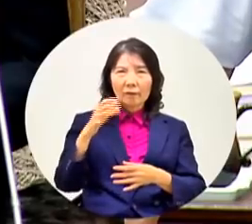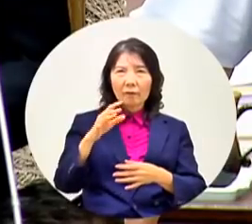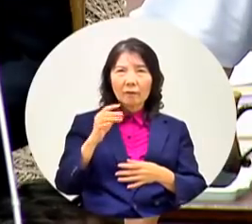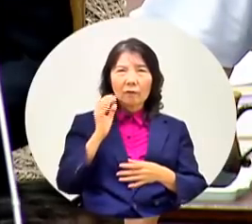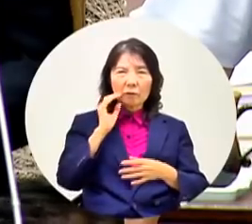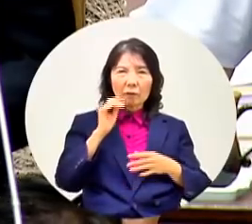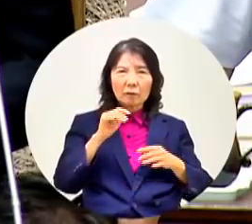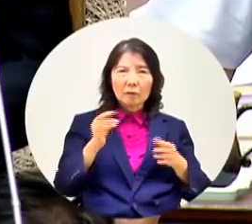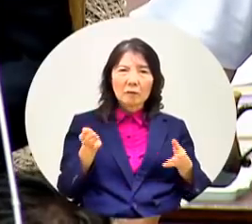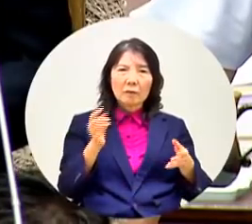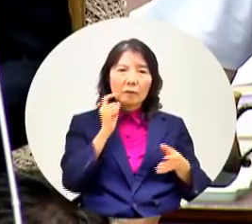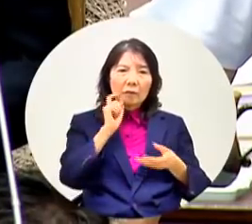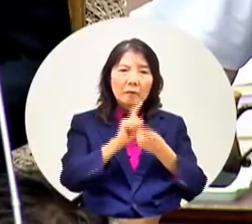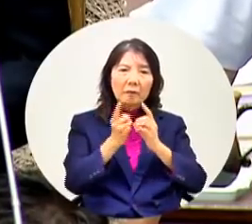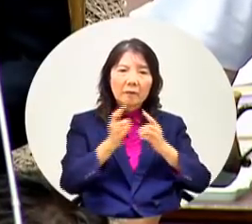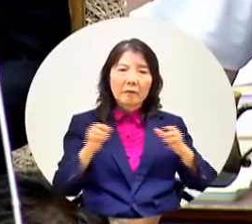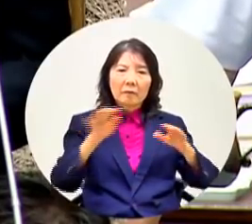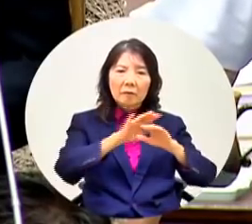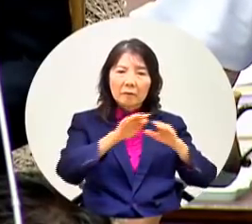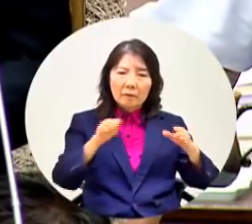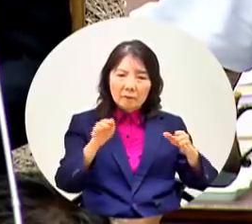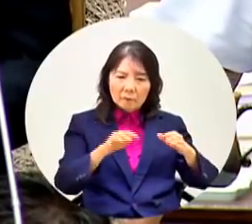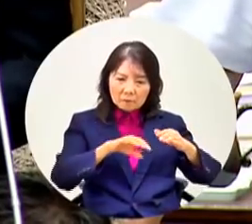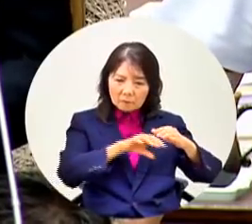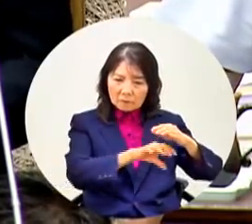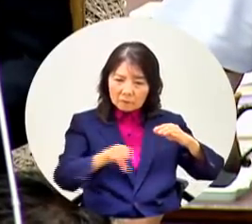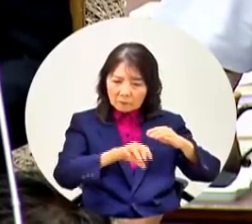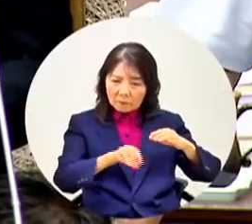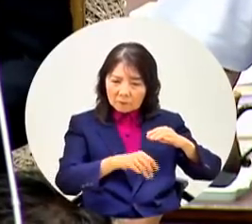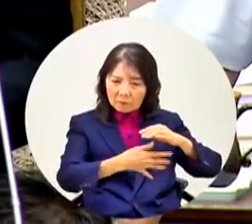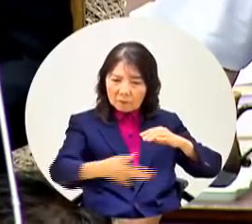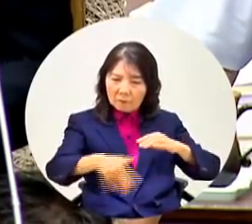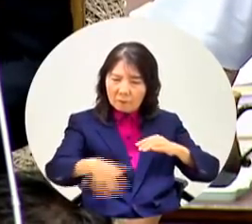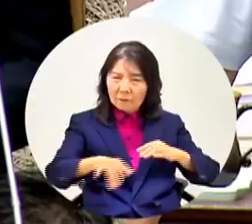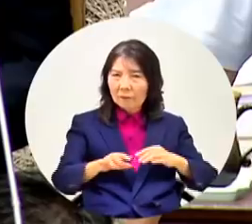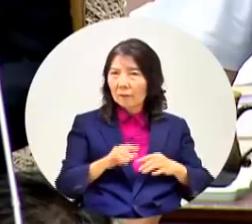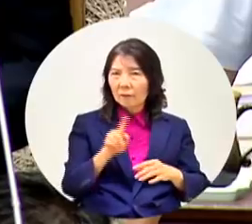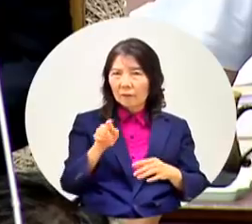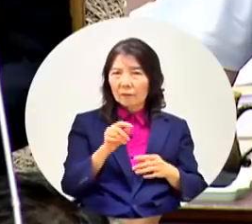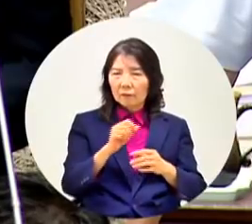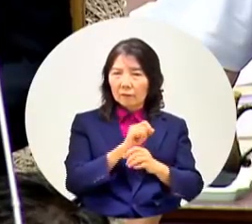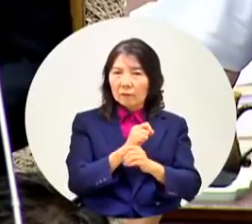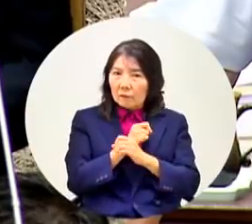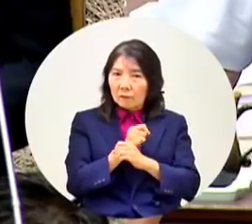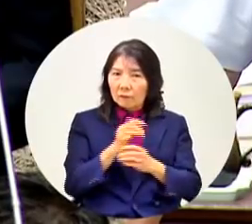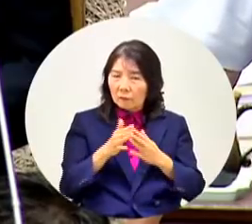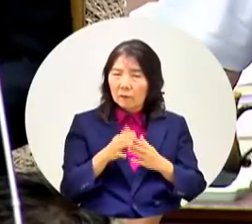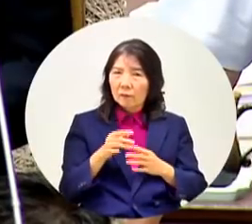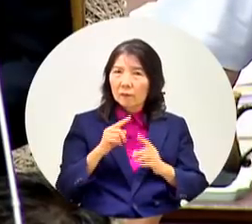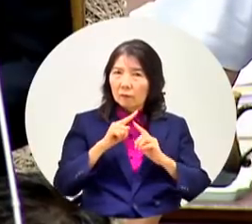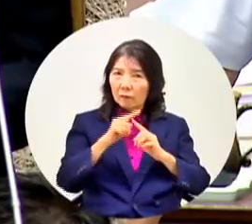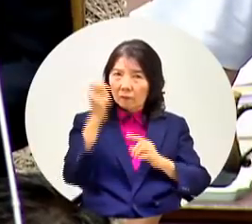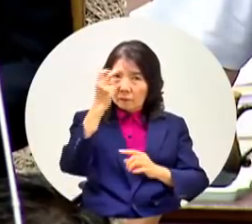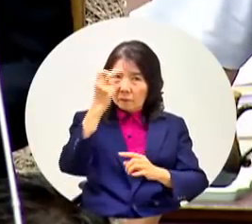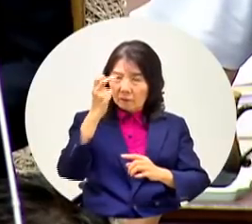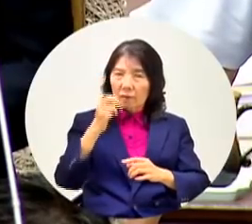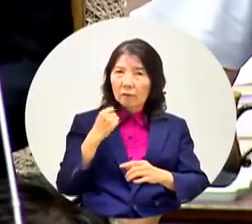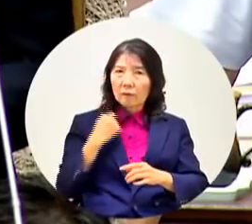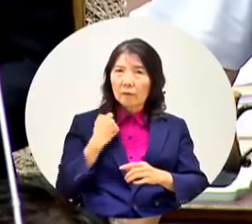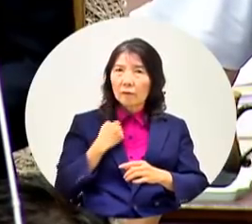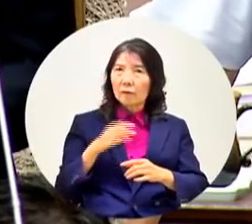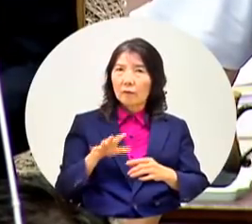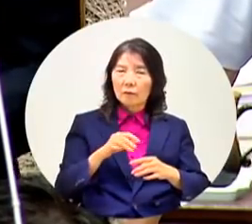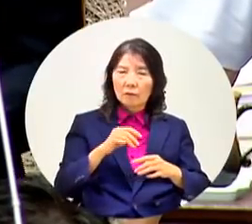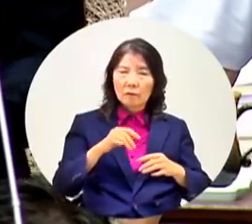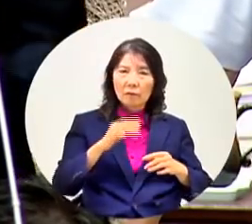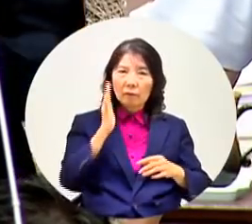是有当时啊无去注意嘛，无法度啦。是不是这个可以来去了解到他们是不是有排这个废水出